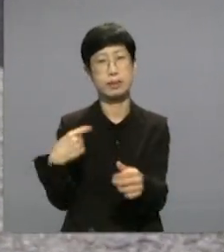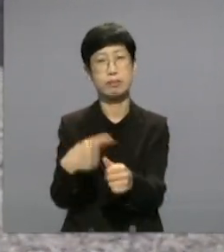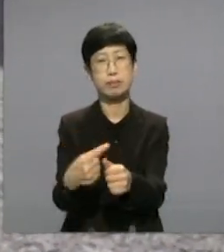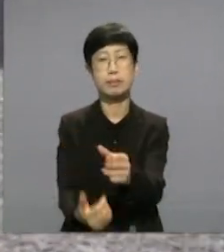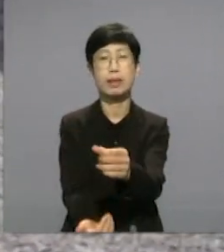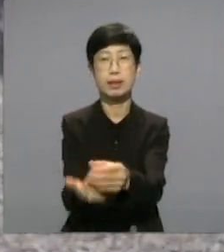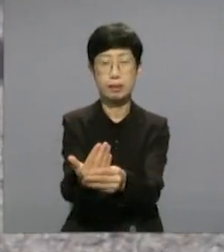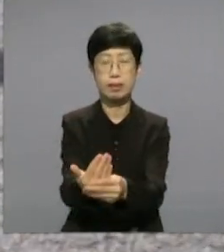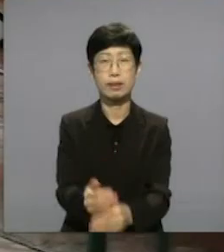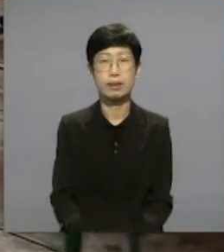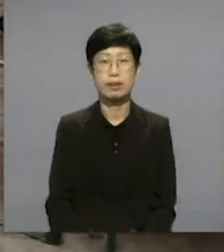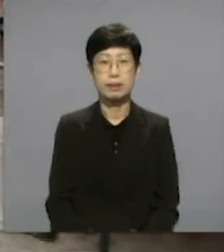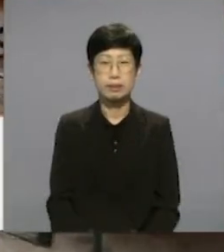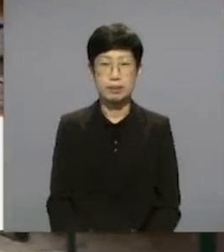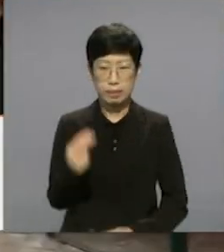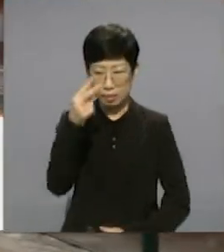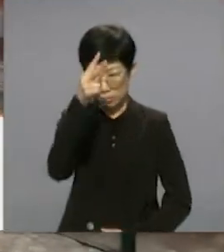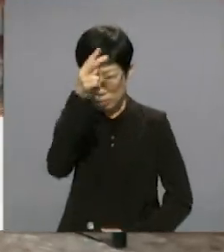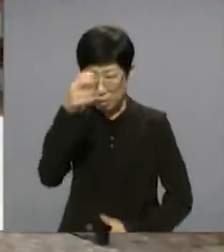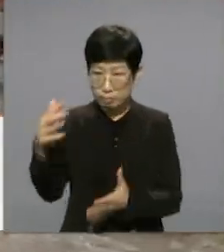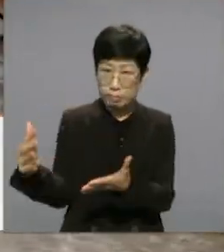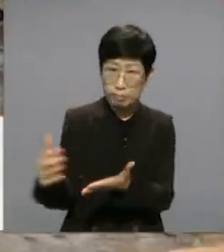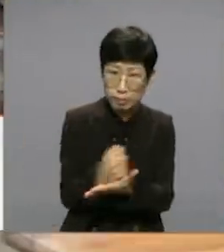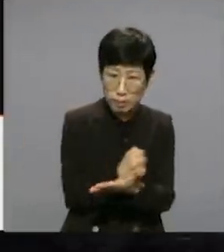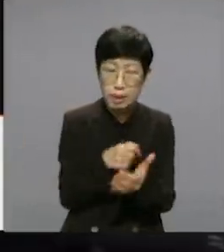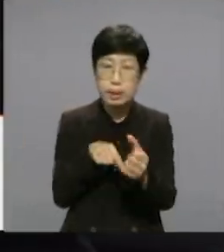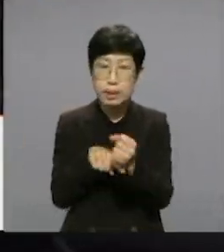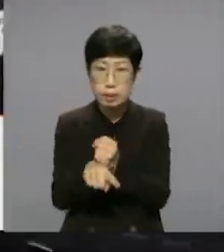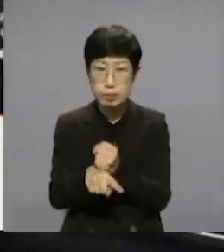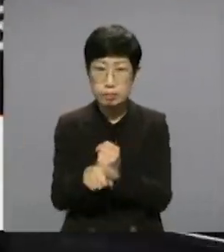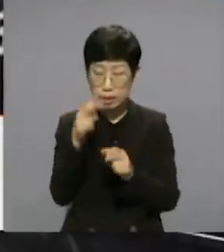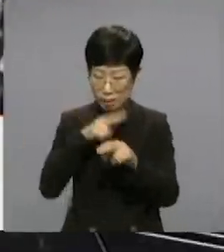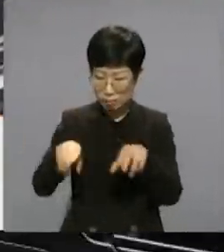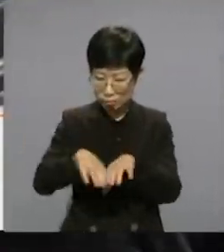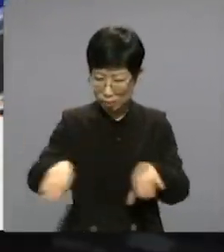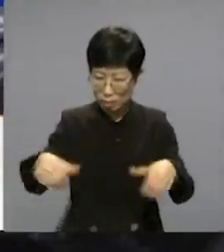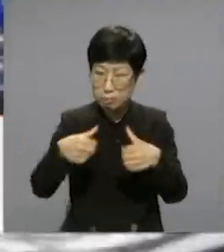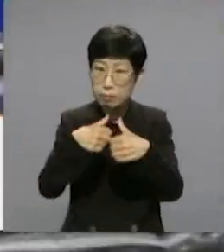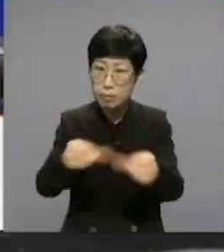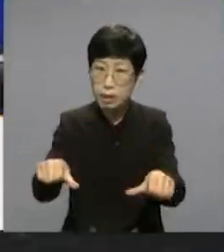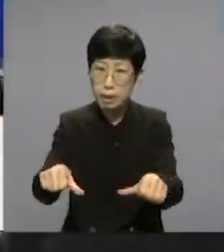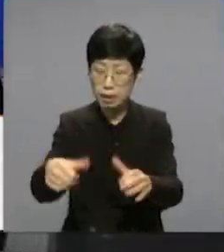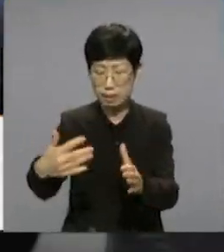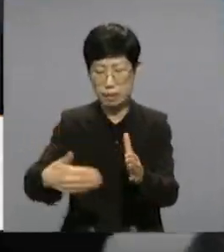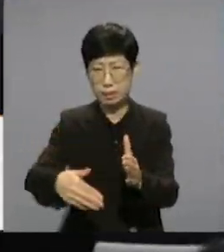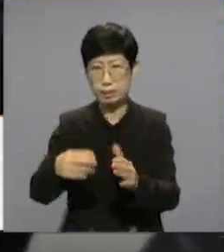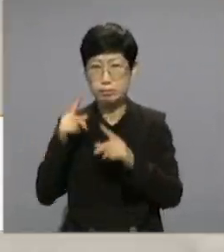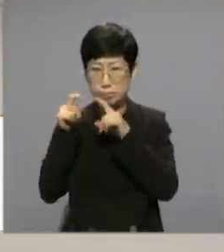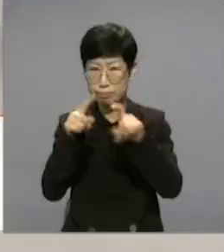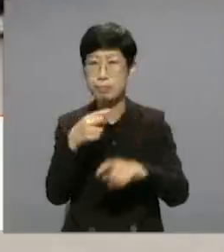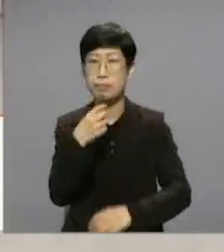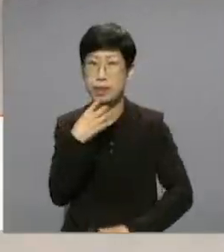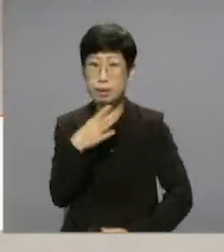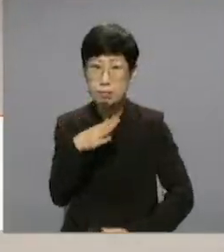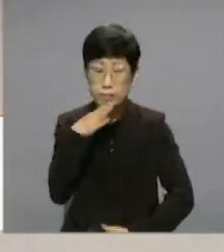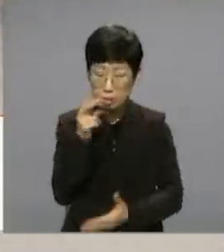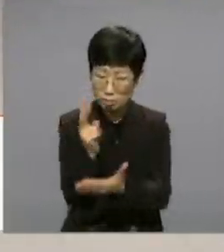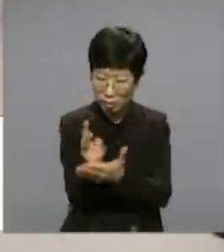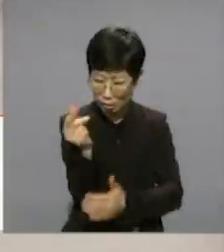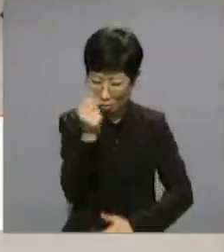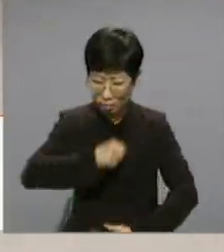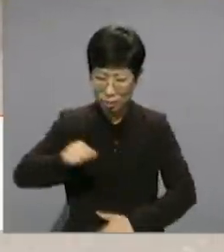나옵니다. 검경이 압수수색 사유로 내민 송유관 파괴 시도도 아직 의혹일 뿐이며 설사 실정법에